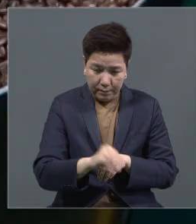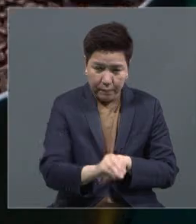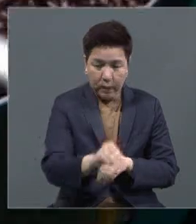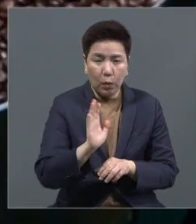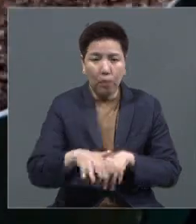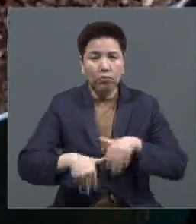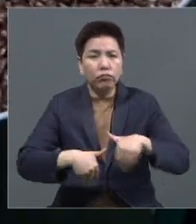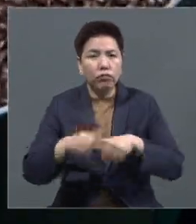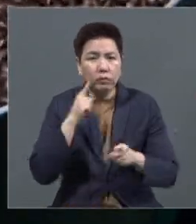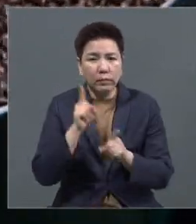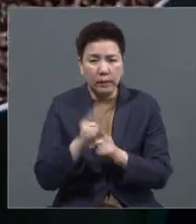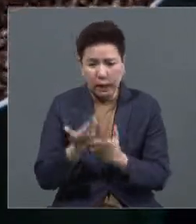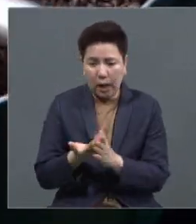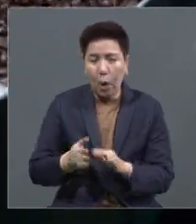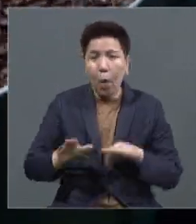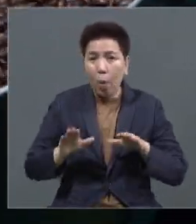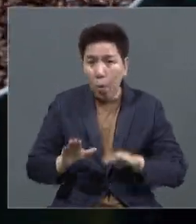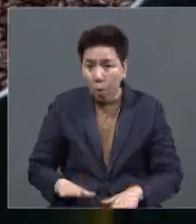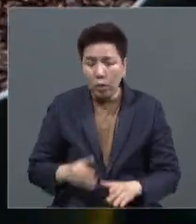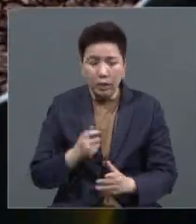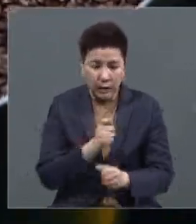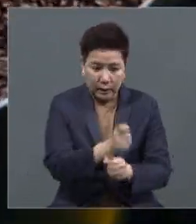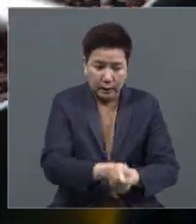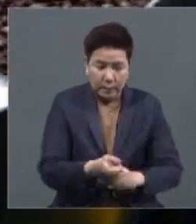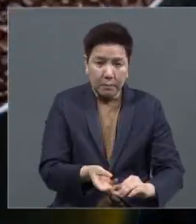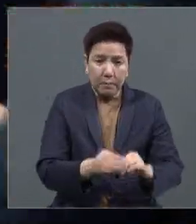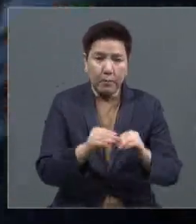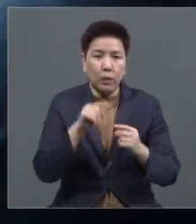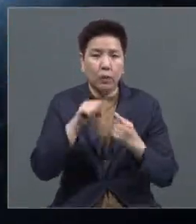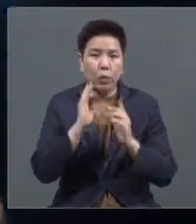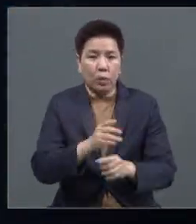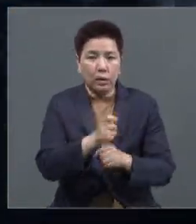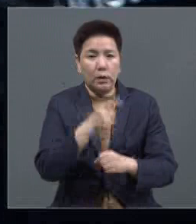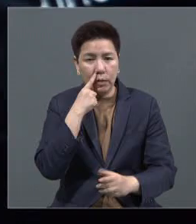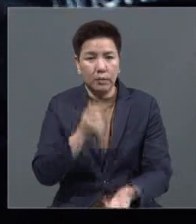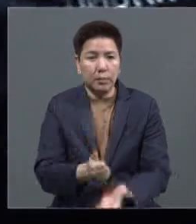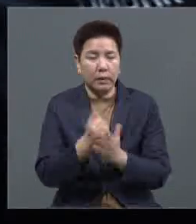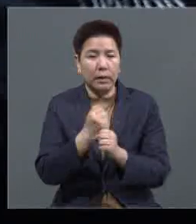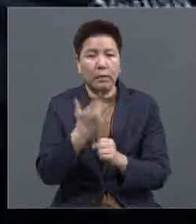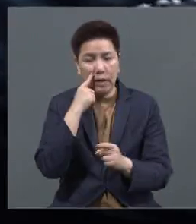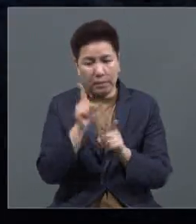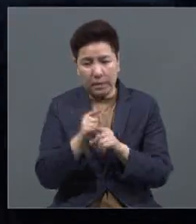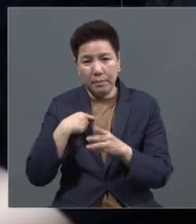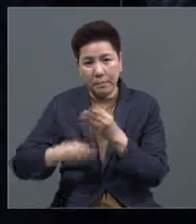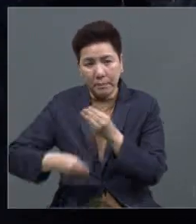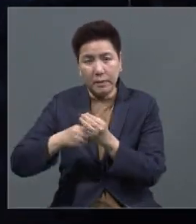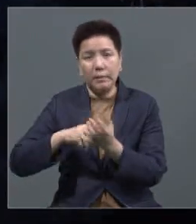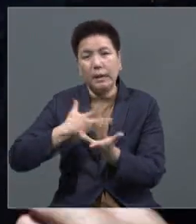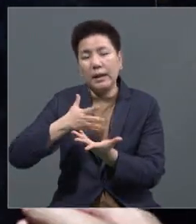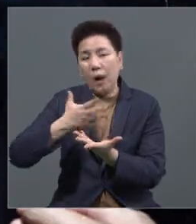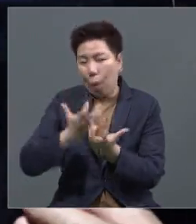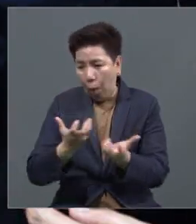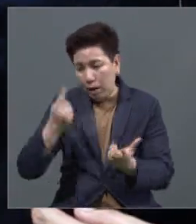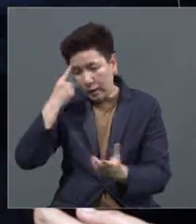เกษตรกรลดต้นทุนเพิ่มประสิทธิภาพทางการเกษตรตามนโยบายภาคการเกษตรที่ว่าตลาดนำนวัตกรรมเสริมเพิ่มรายได้นั่น